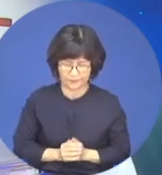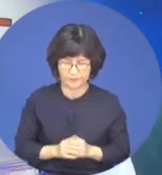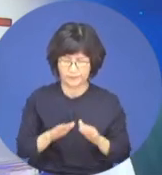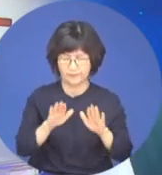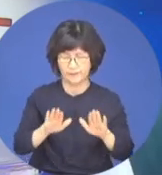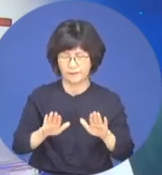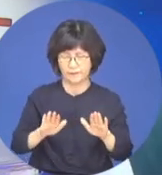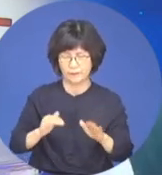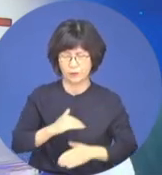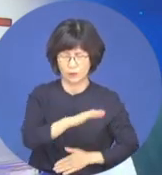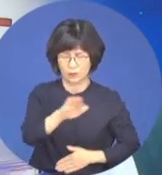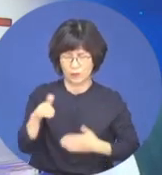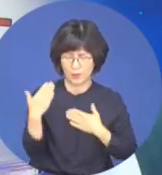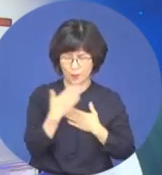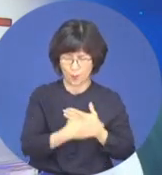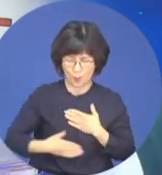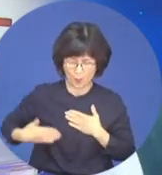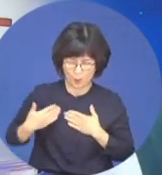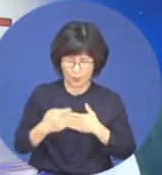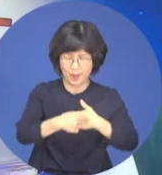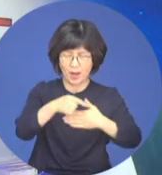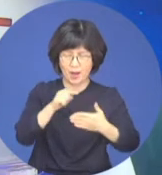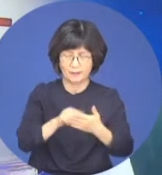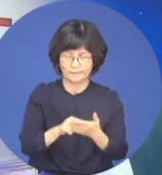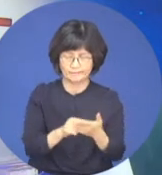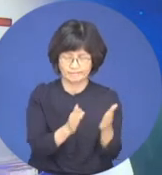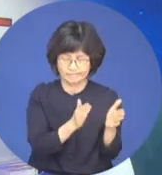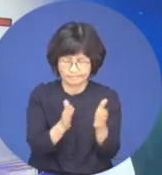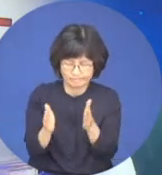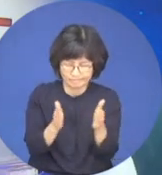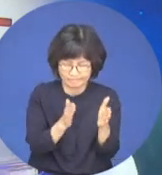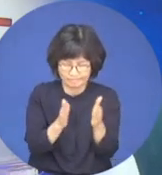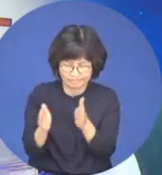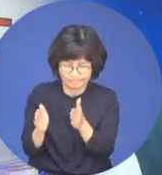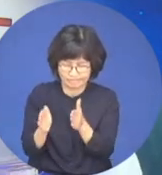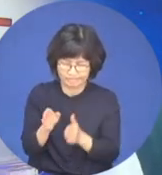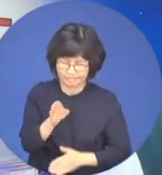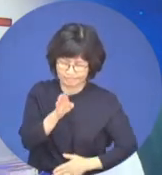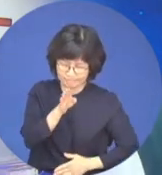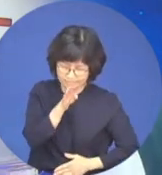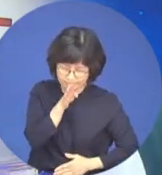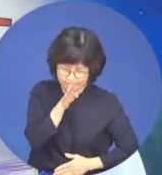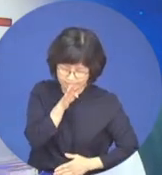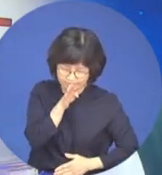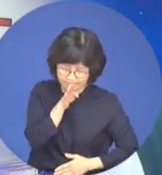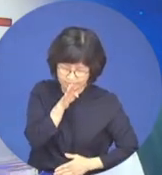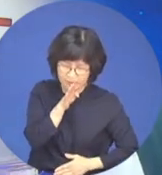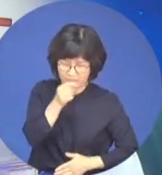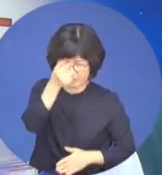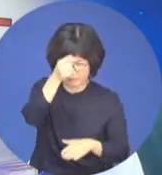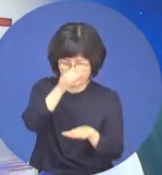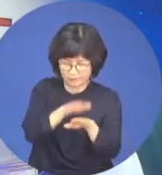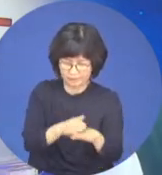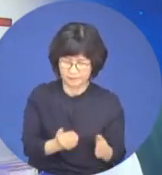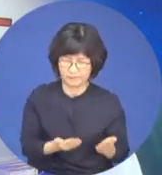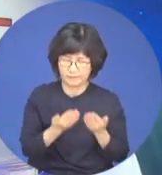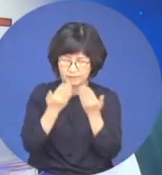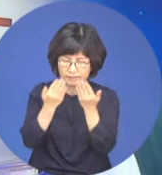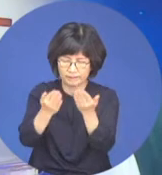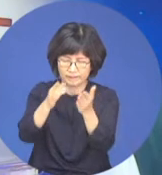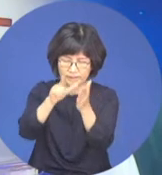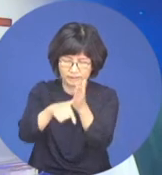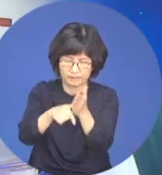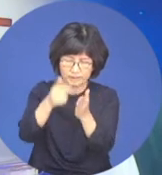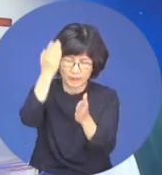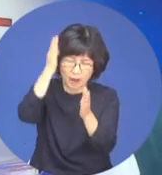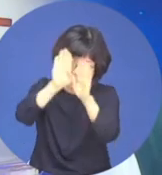우리의 몸과 마음을 가다듬고 신령과 진정으로 예배 드릴 때에 하늘문을